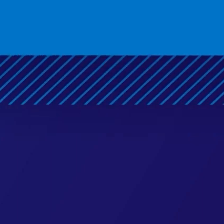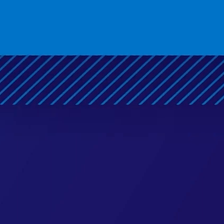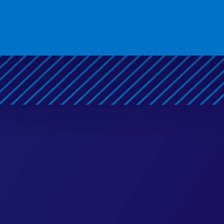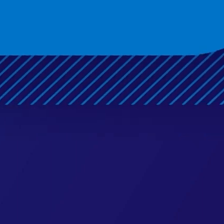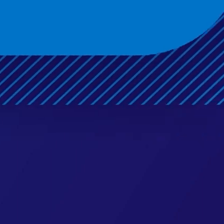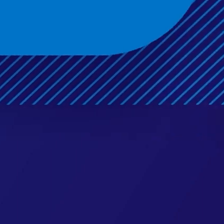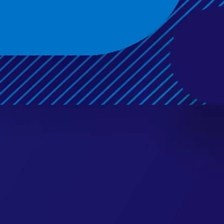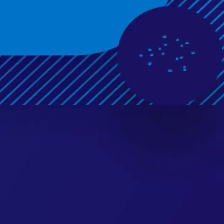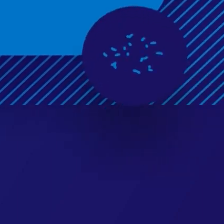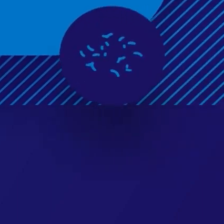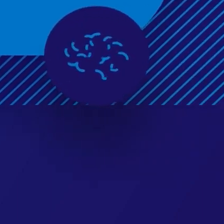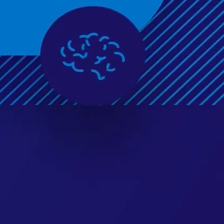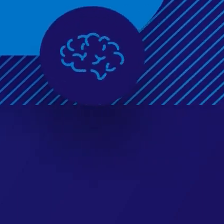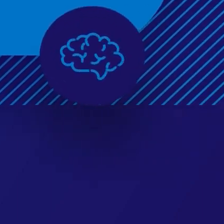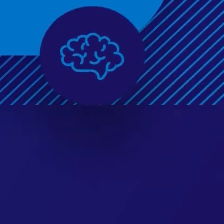Evet